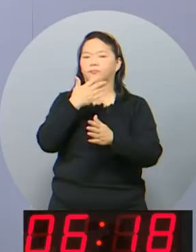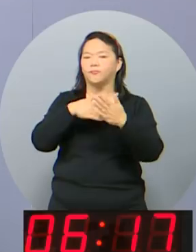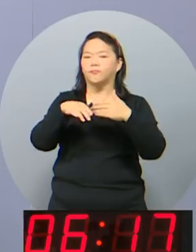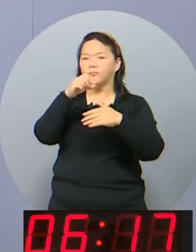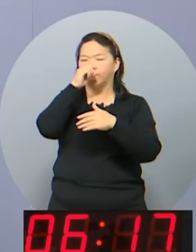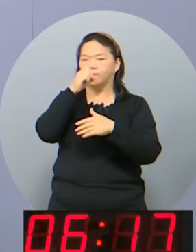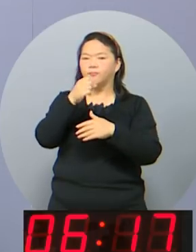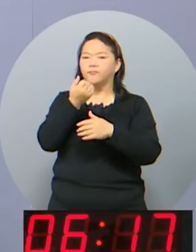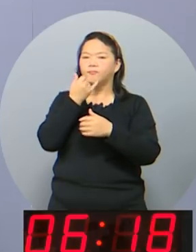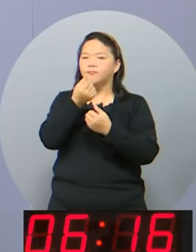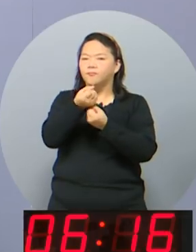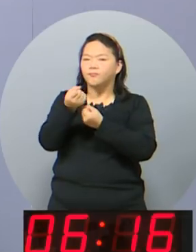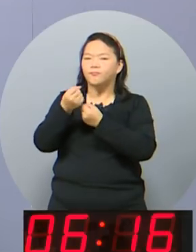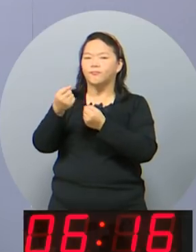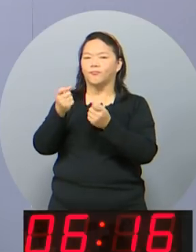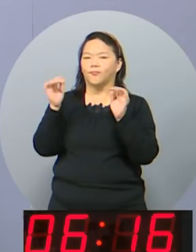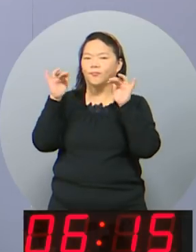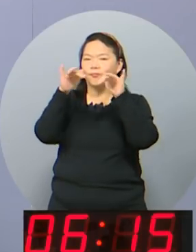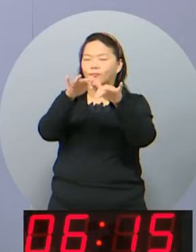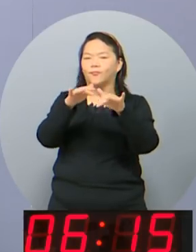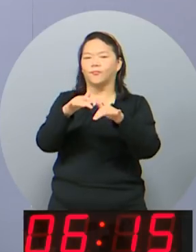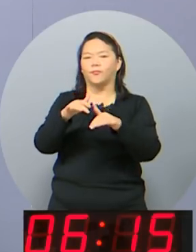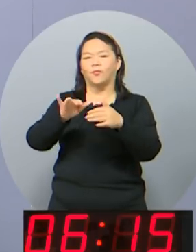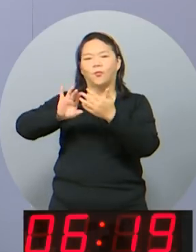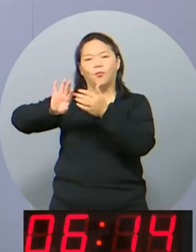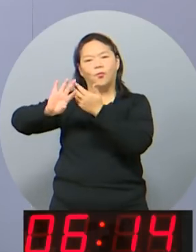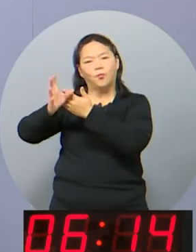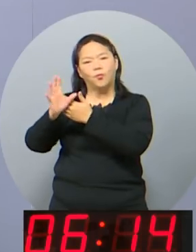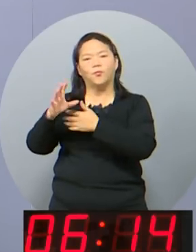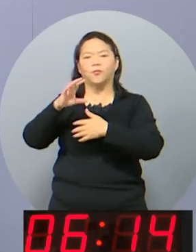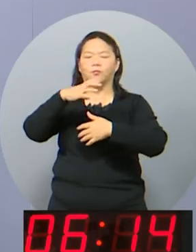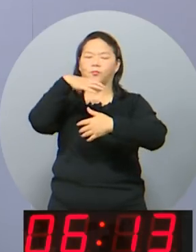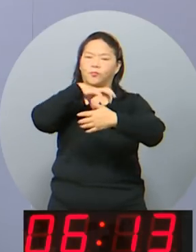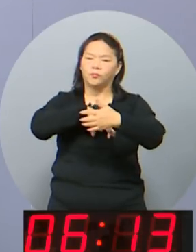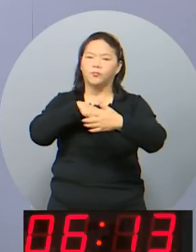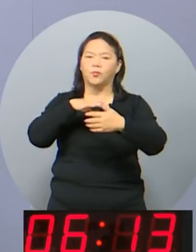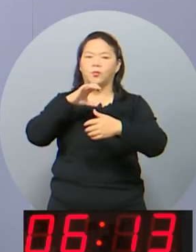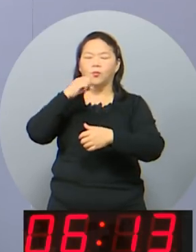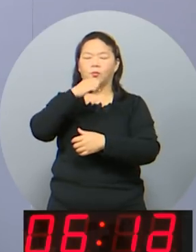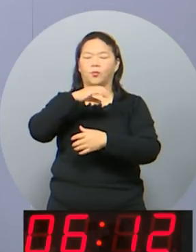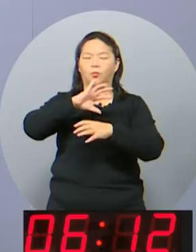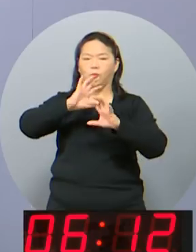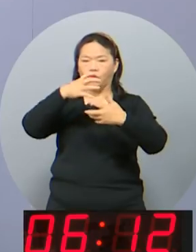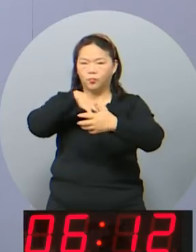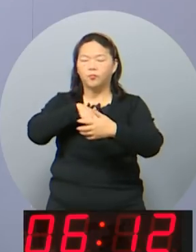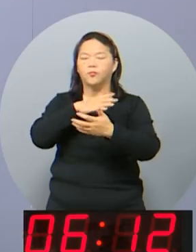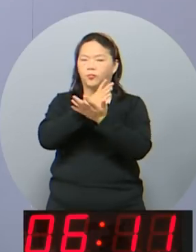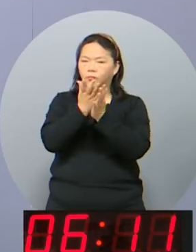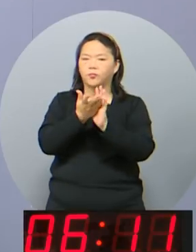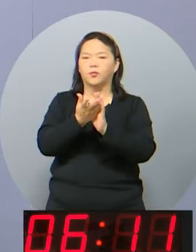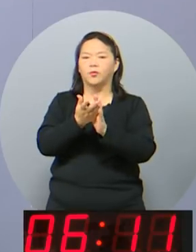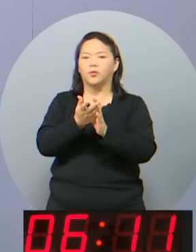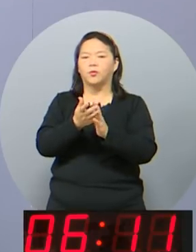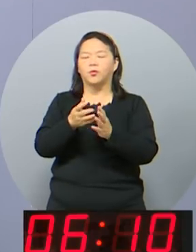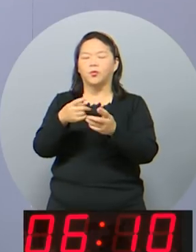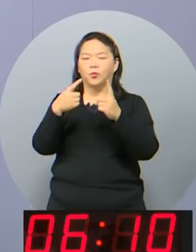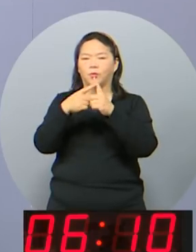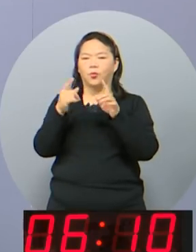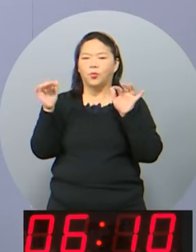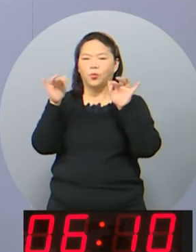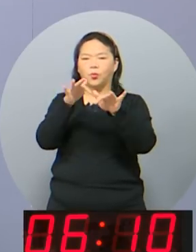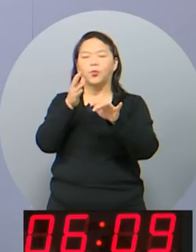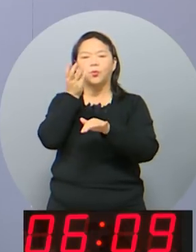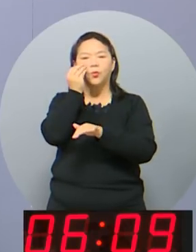的行销，不管是国际的行销或是国内的行销，能够让游客进入到北海岸地区观